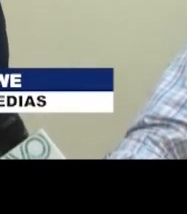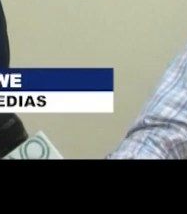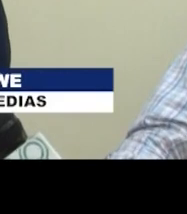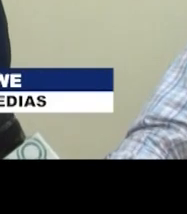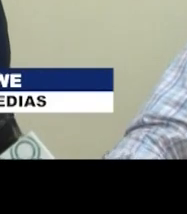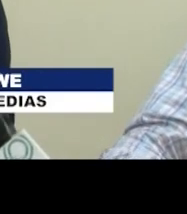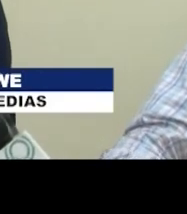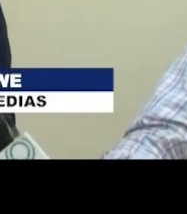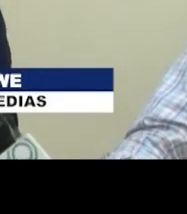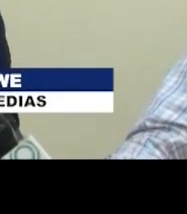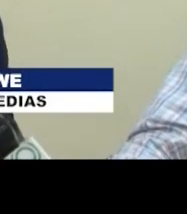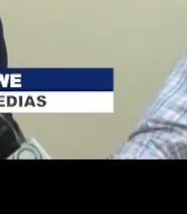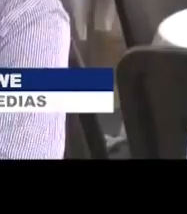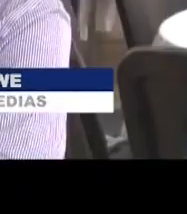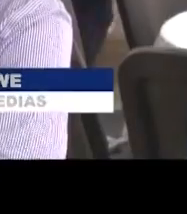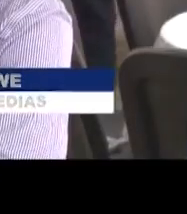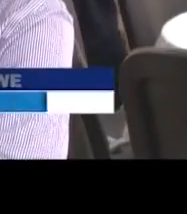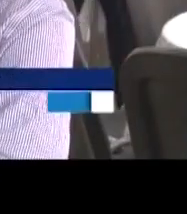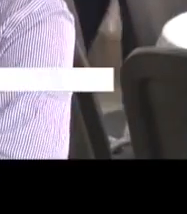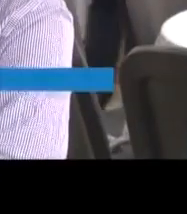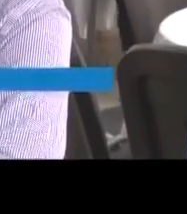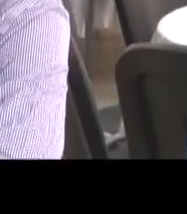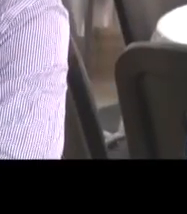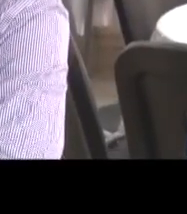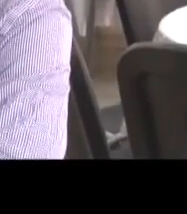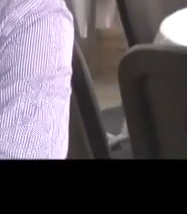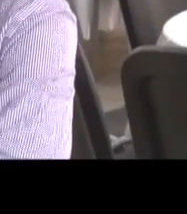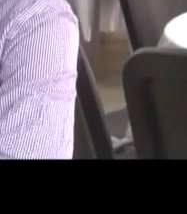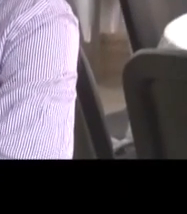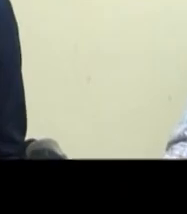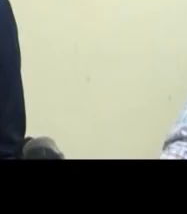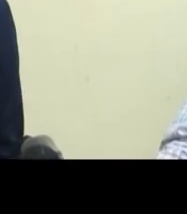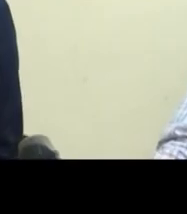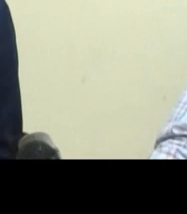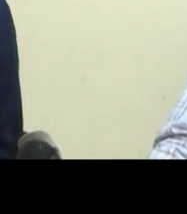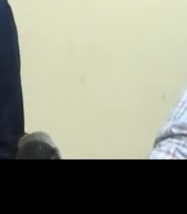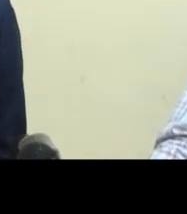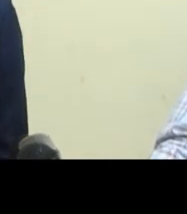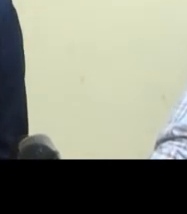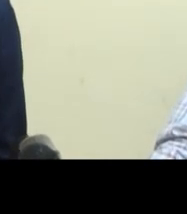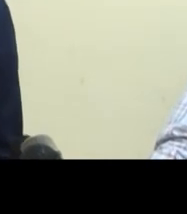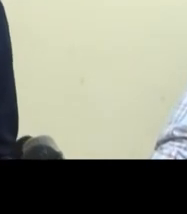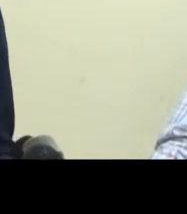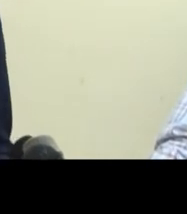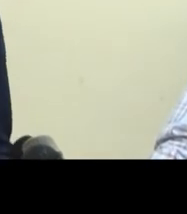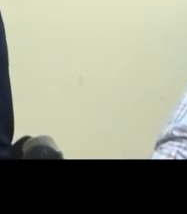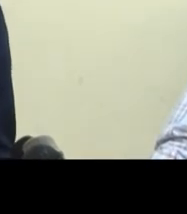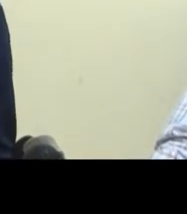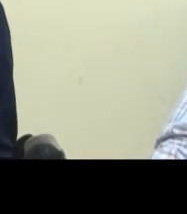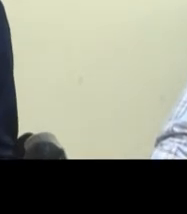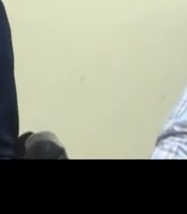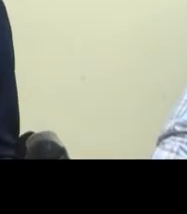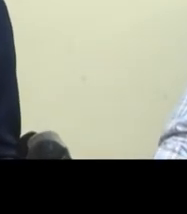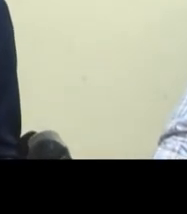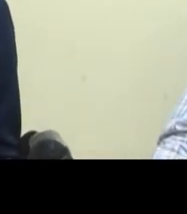des déontologies, des dictées pour l'exercice du métier en RDC. Le petit manuel du code d'éthique et des